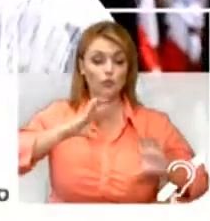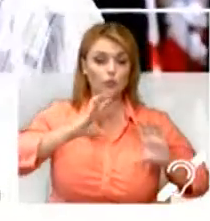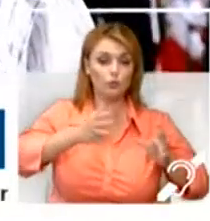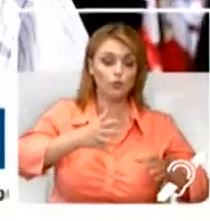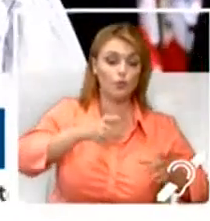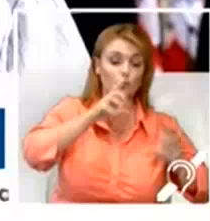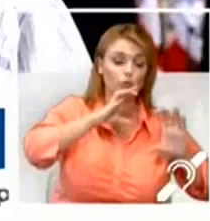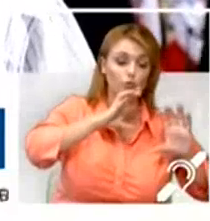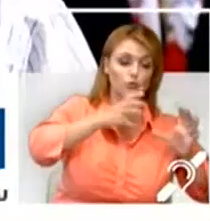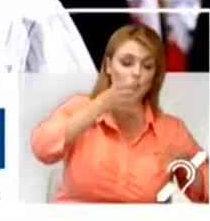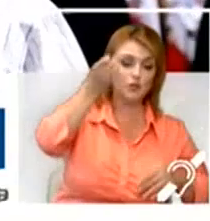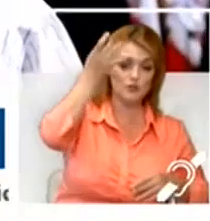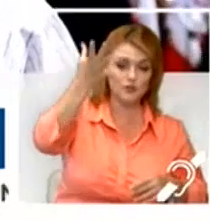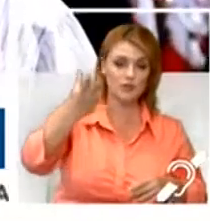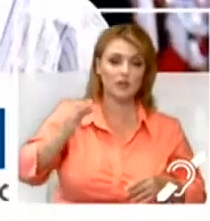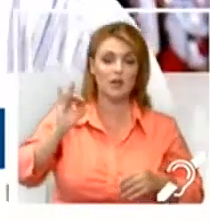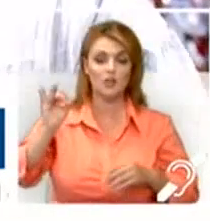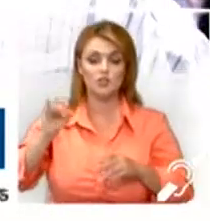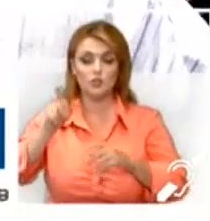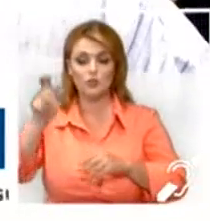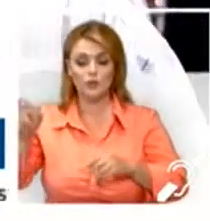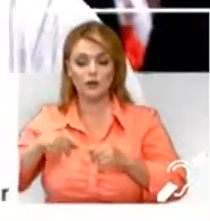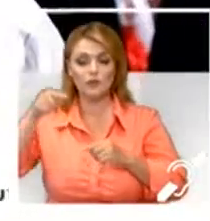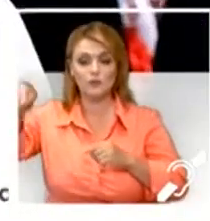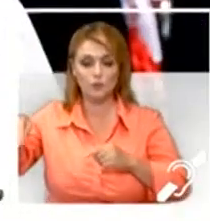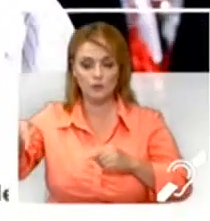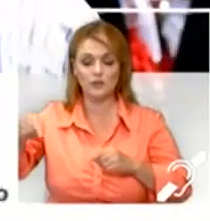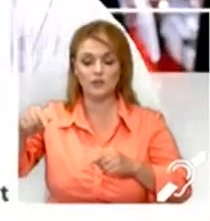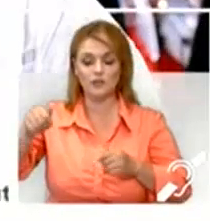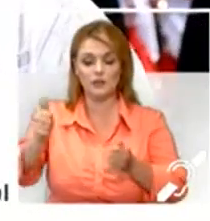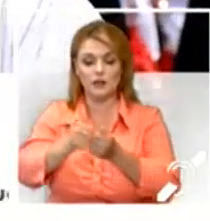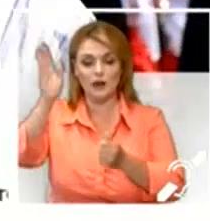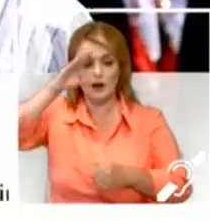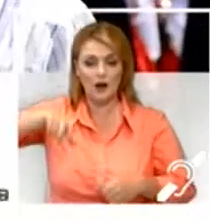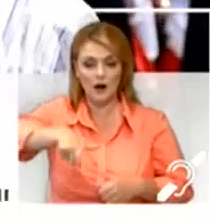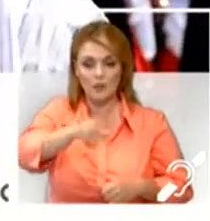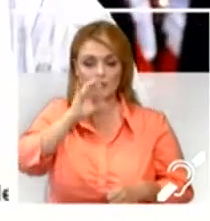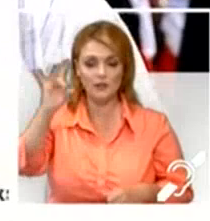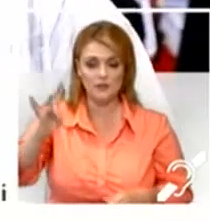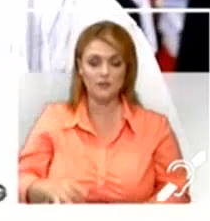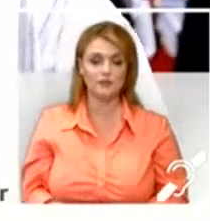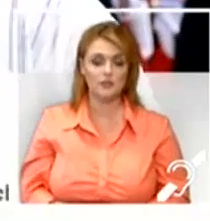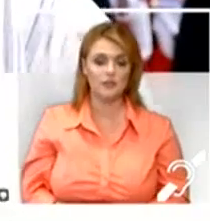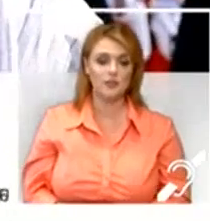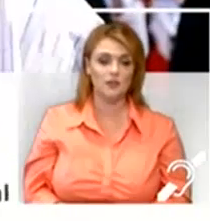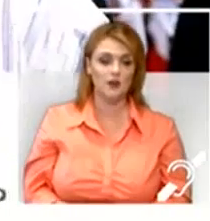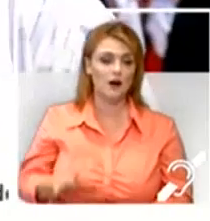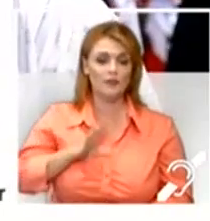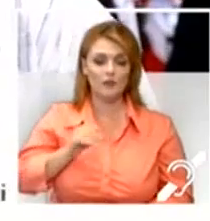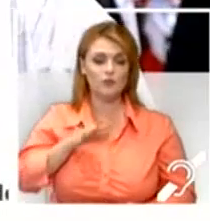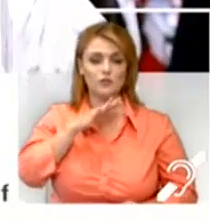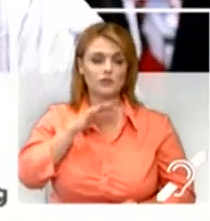civilizată și alte lume care era dincolo de Nistru, o lume a dictaturii, o lume a înfometării, a